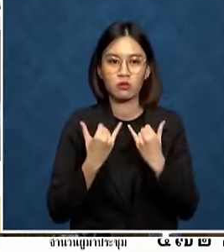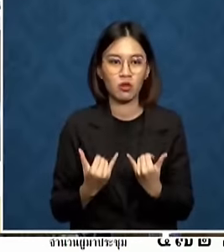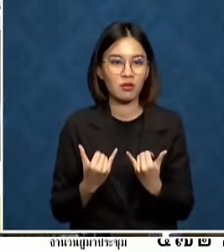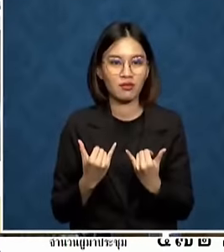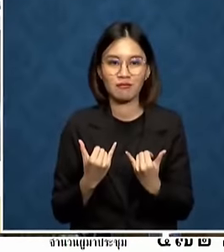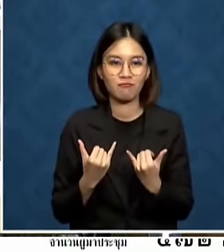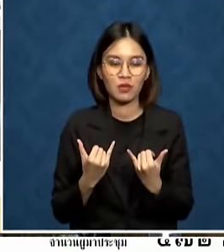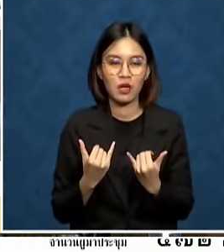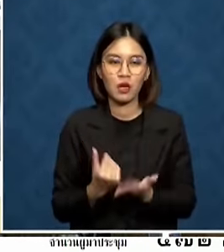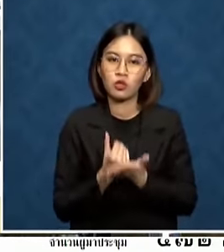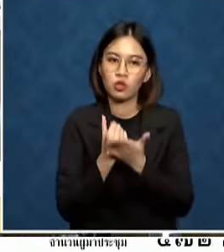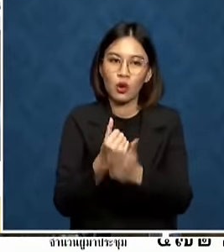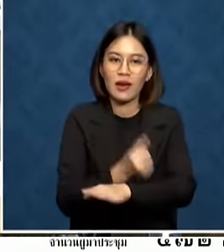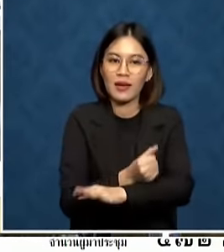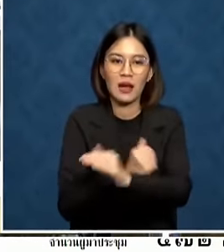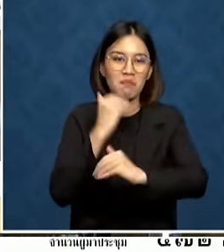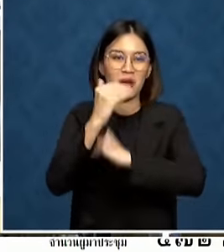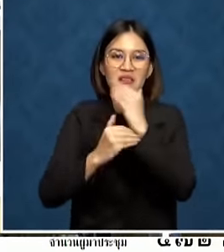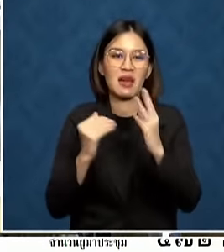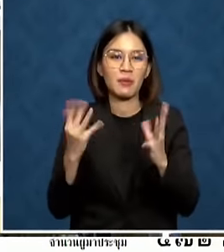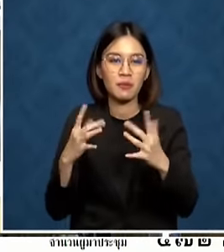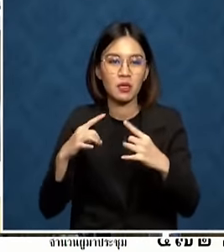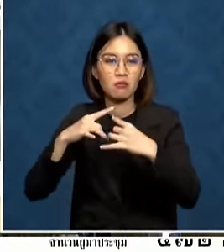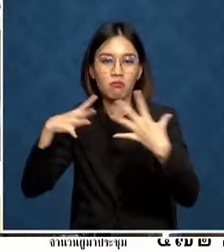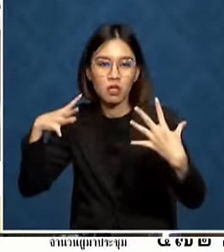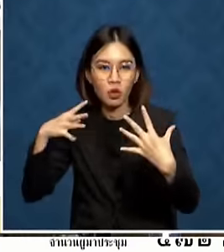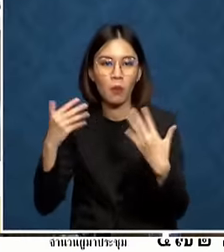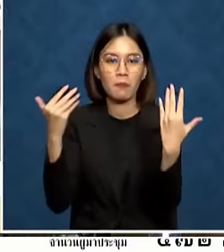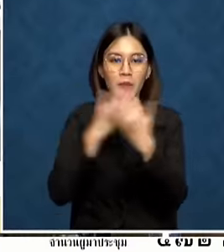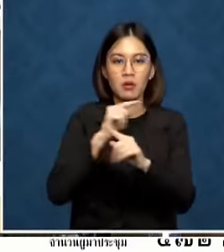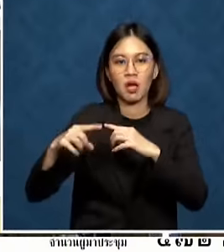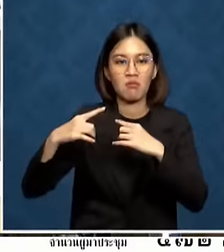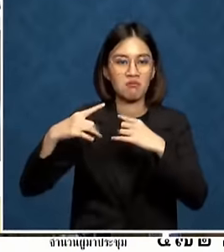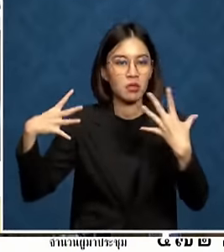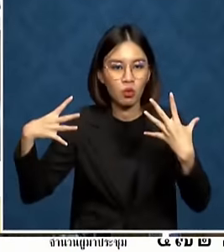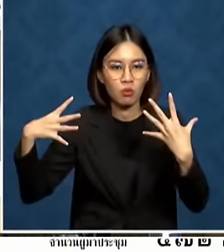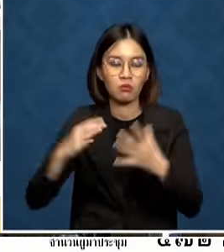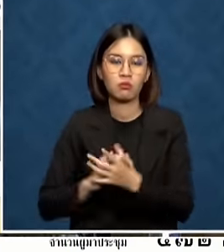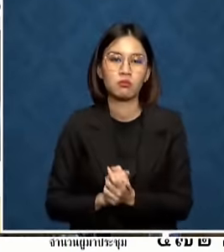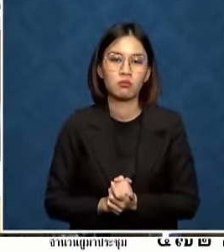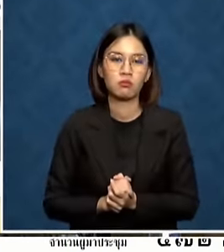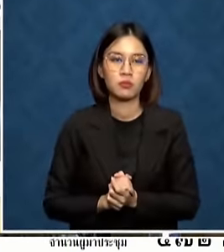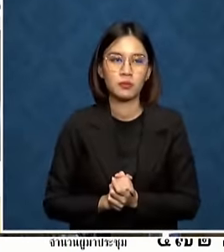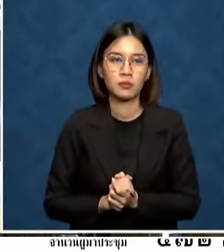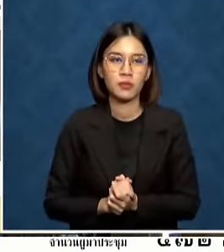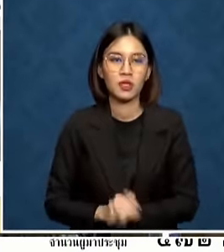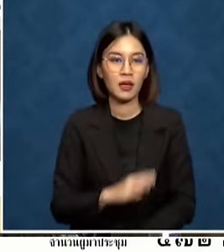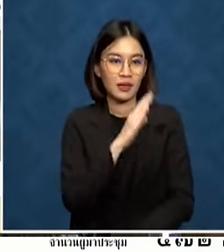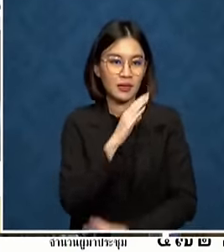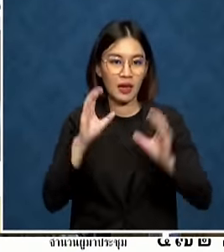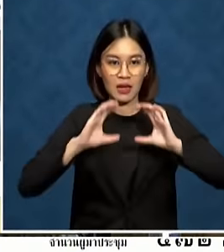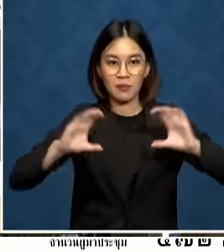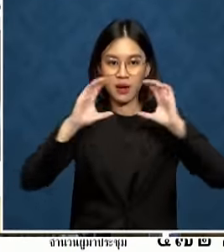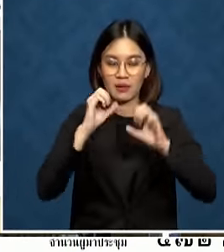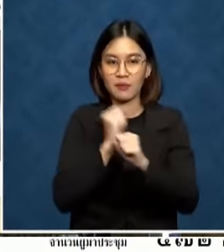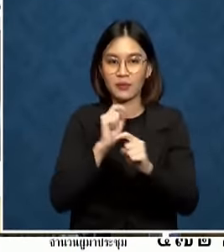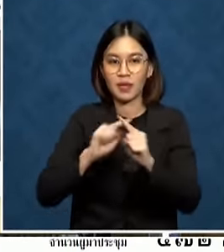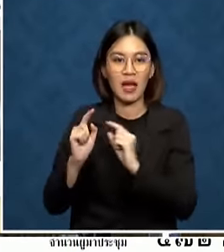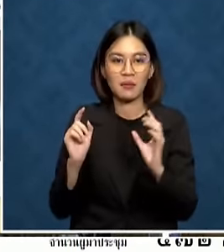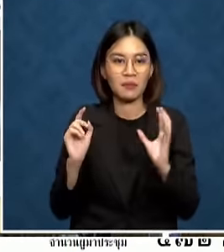ไม่ได้พาแรงงานไปไหนเลยไม่ตอบโจทย์การเปลี่ยนผ่านใดๆถ้ารัฐบาลยังไม่ทำอะไรนะ